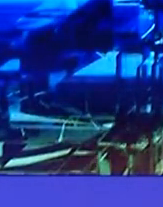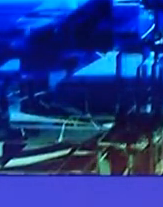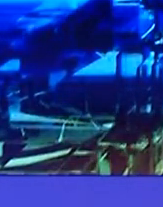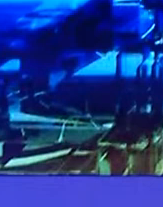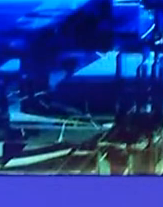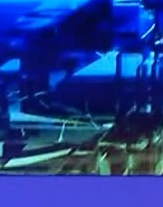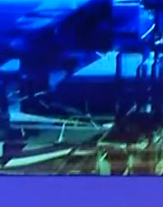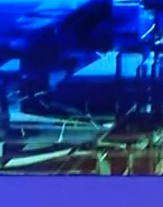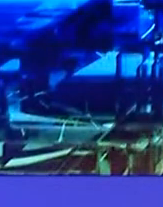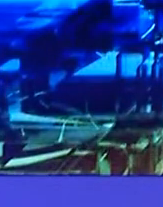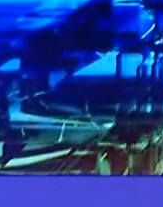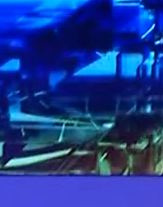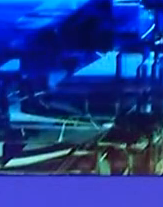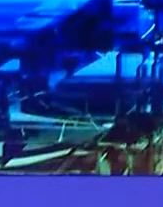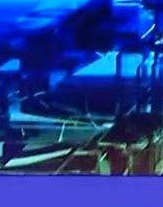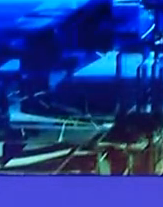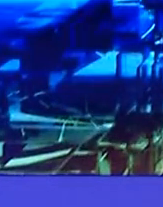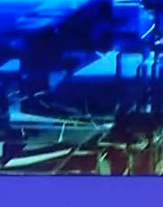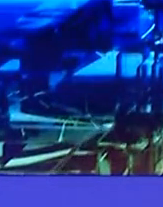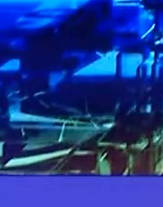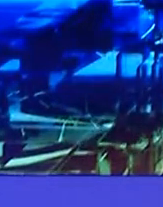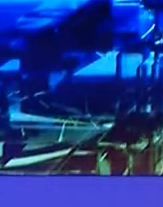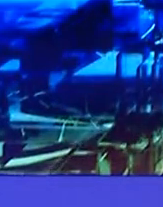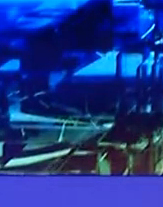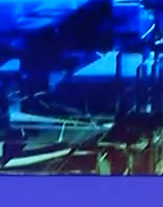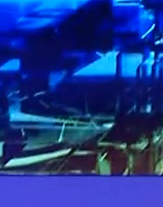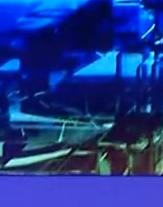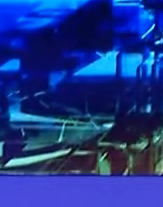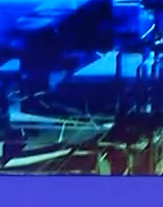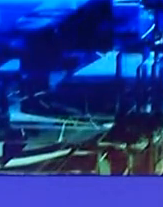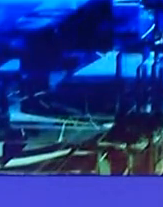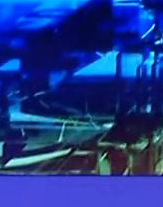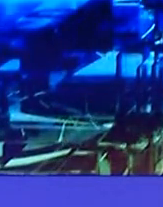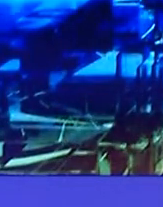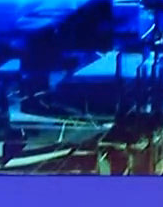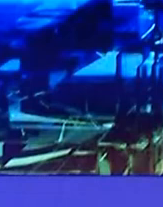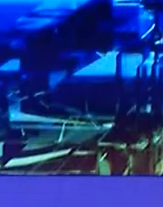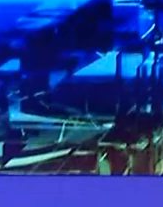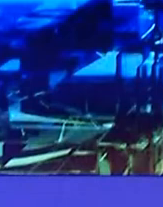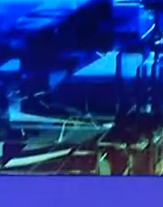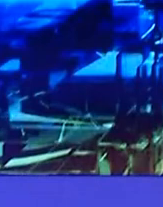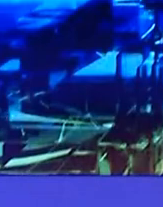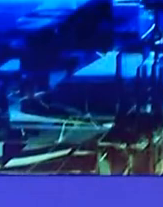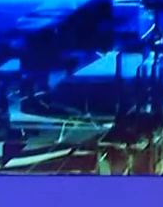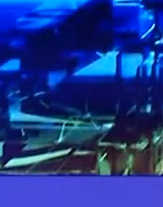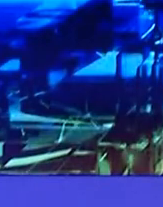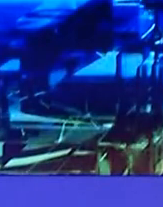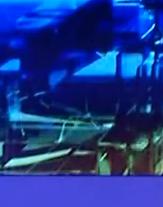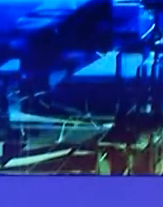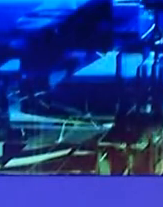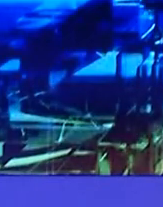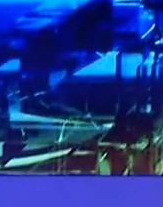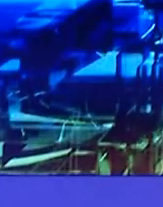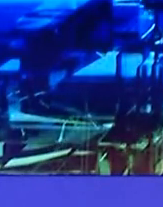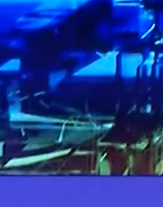күрделі кезеңді артта қалдырды. Бірақ жеткен жетістікке қуанып босаңсуға болмайды. Ендігі міндет індетті жұқтыру мен өлім көрсеткішін